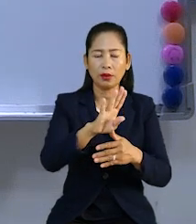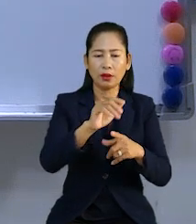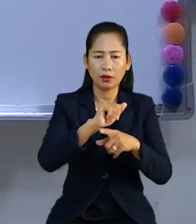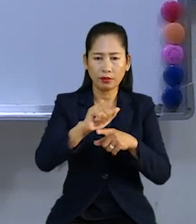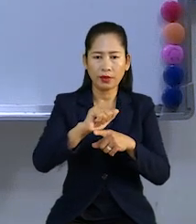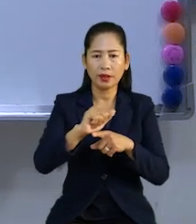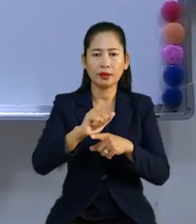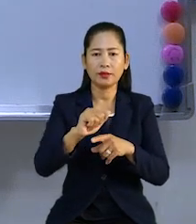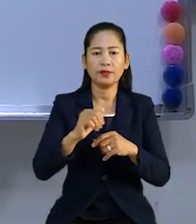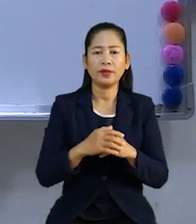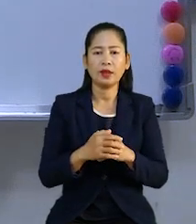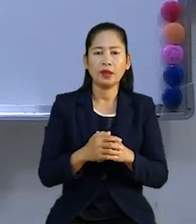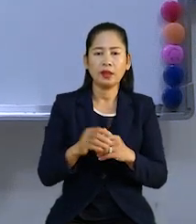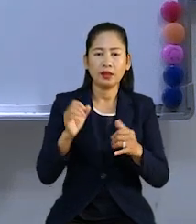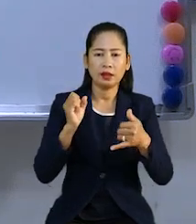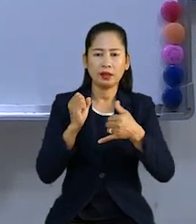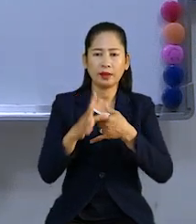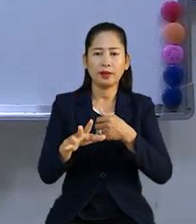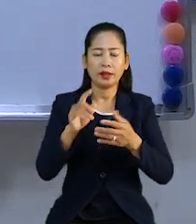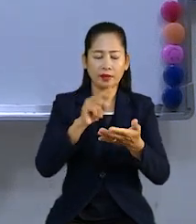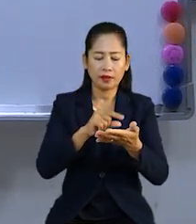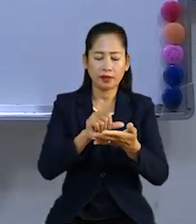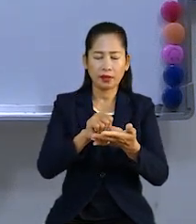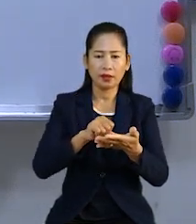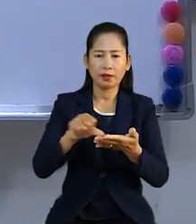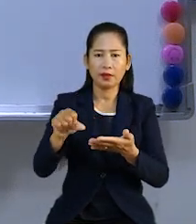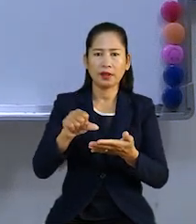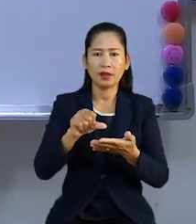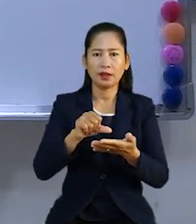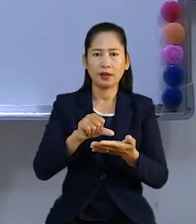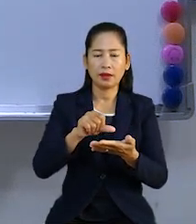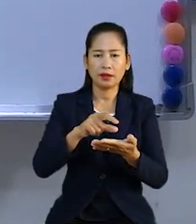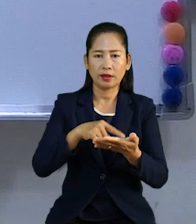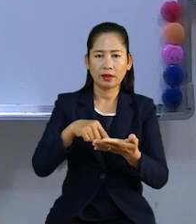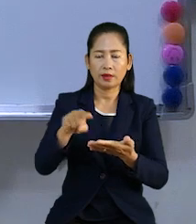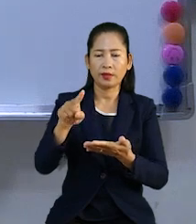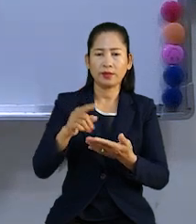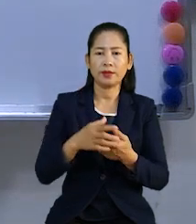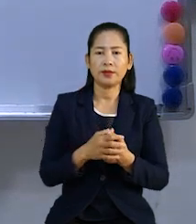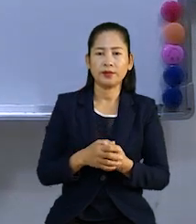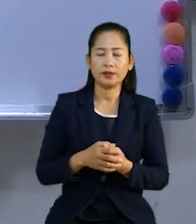lùm hạt. Đó, chẳng dương chạp đám vừa cầm nái.